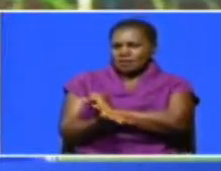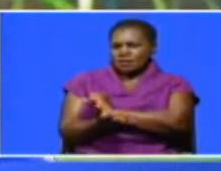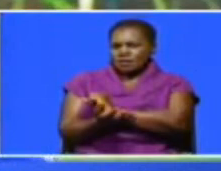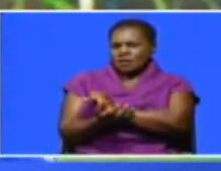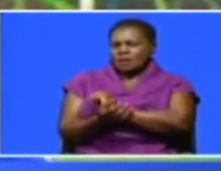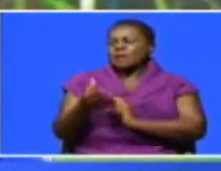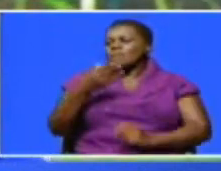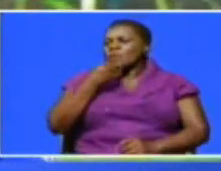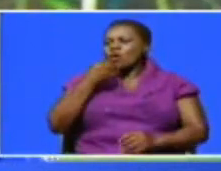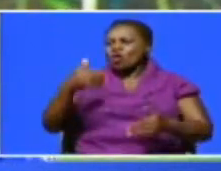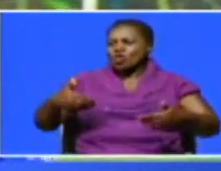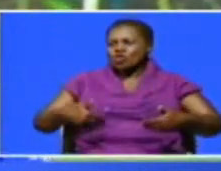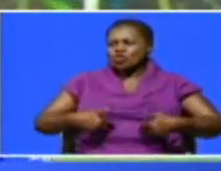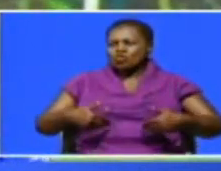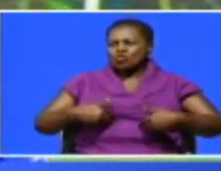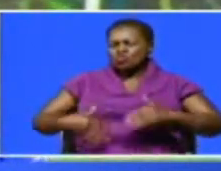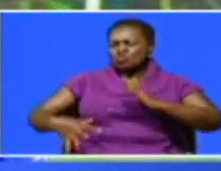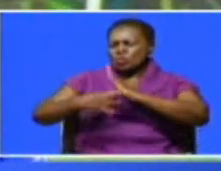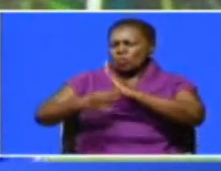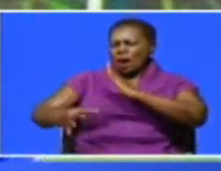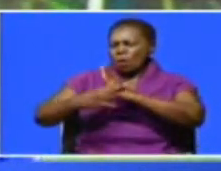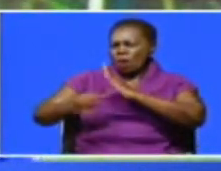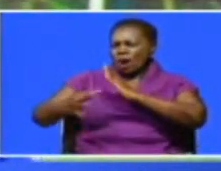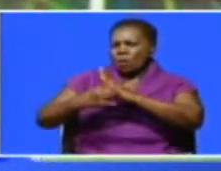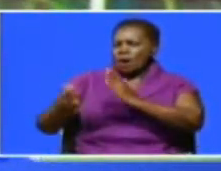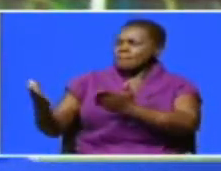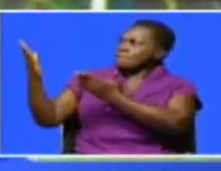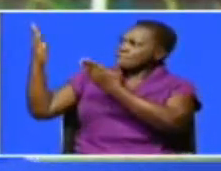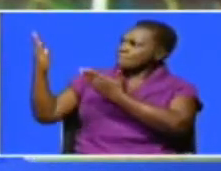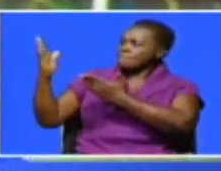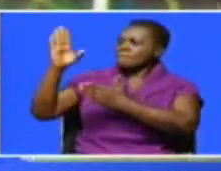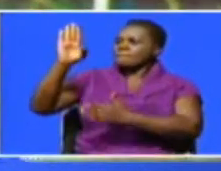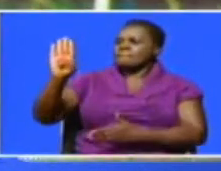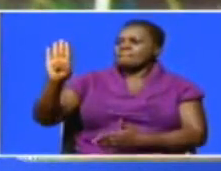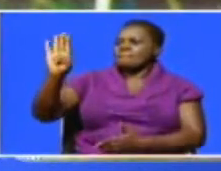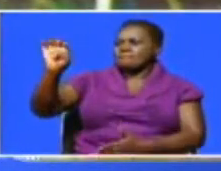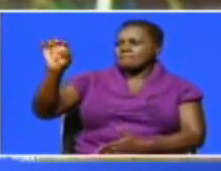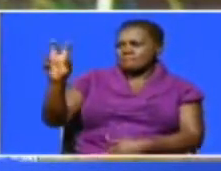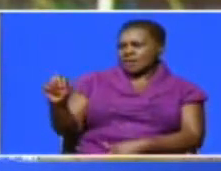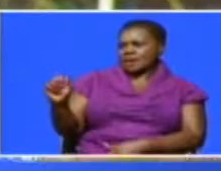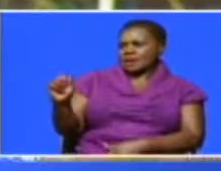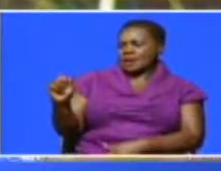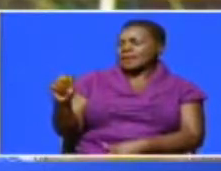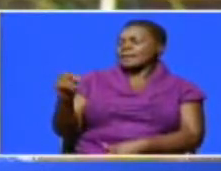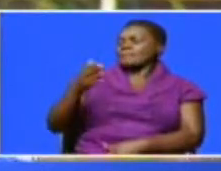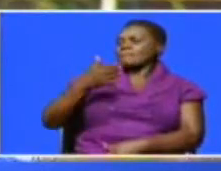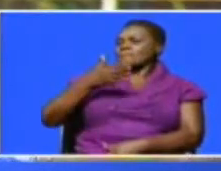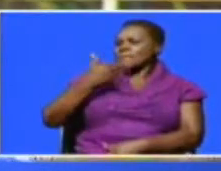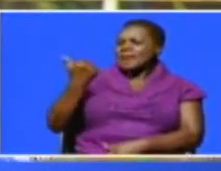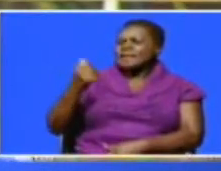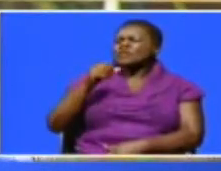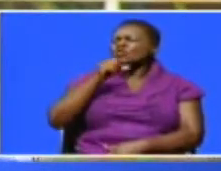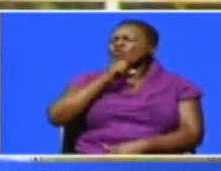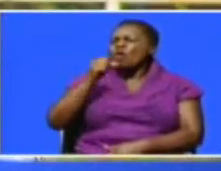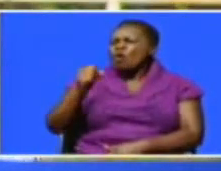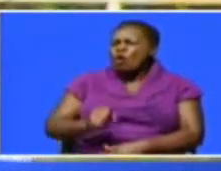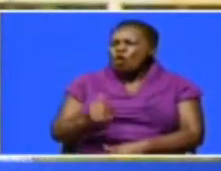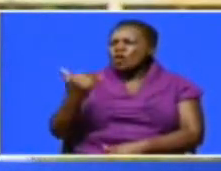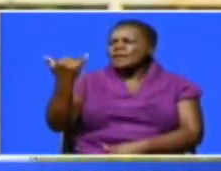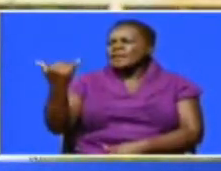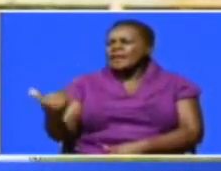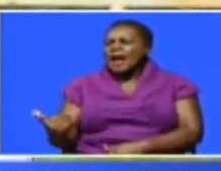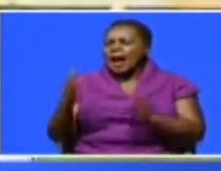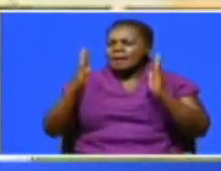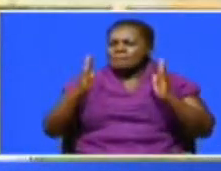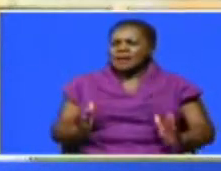Katoto hodari cha timu ya Migori Youth, Ben Stanley Omondi ndiye mchezaji mwenye umri mdogo zaidi kwenye ligi